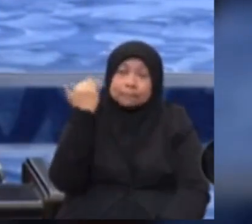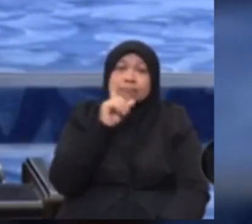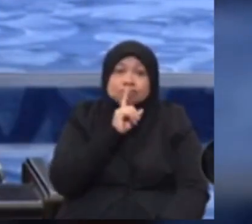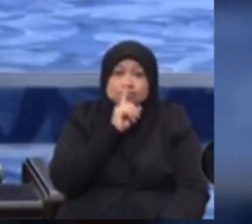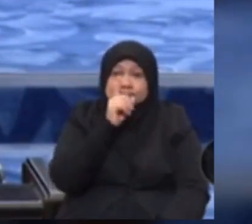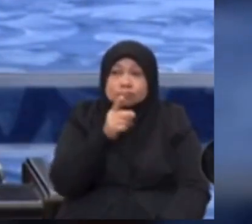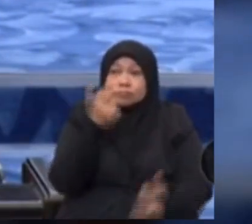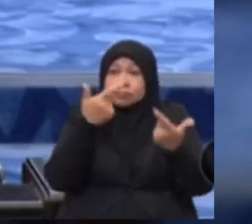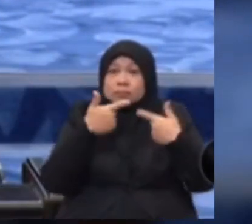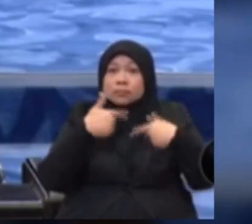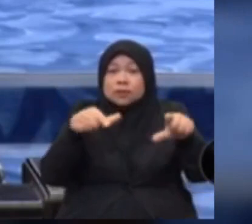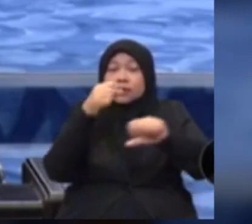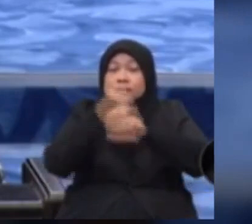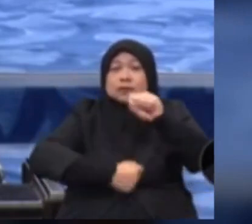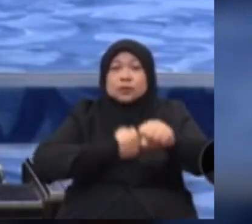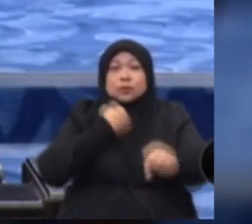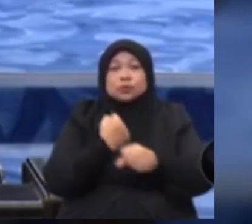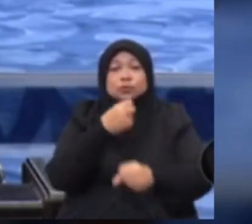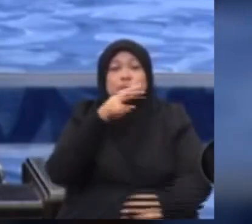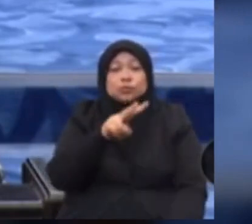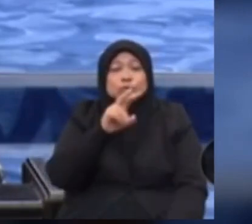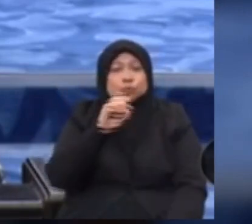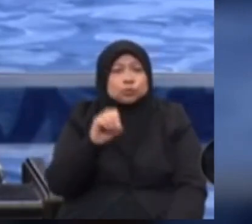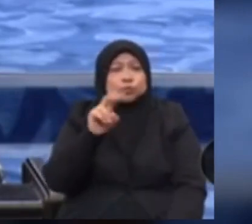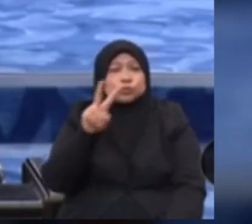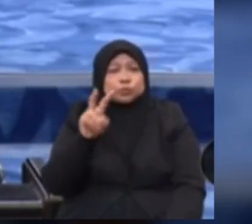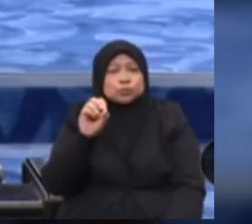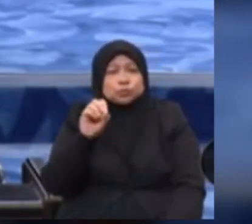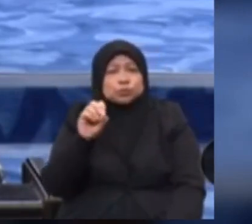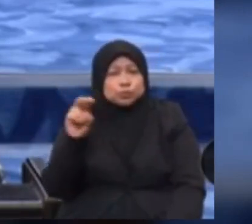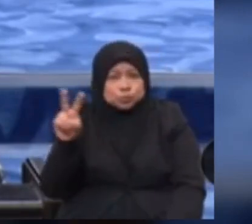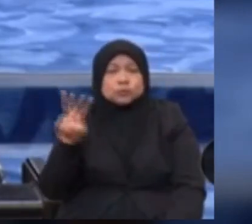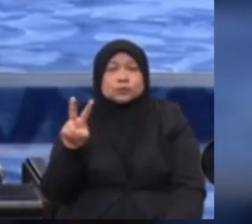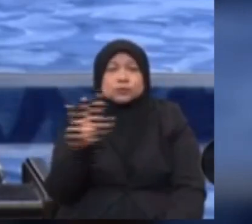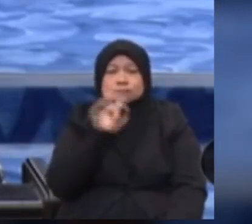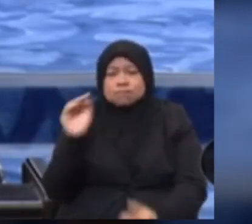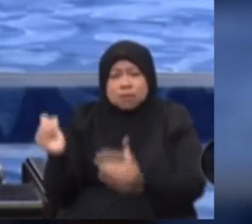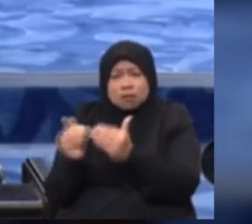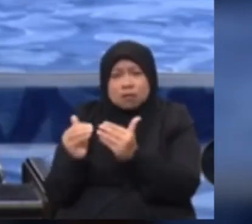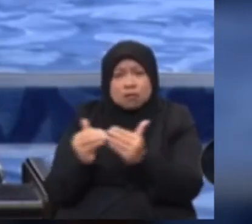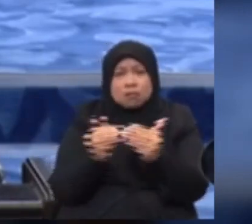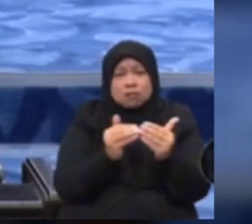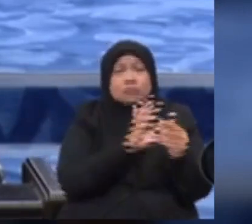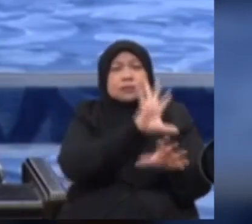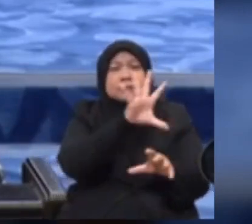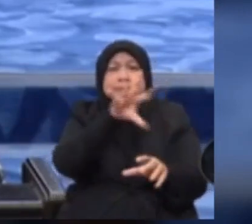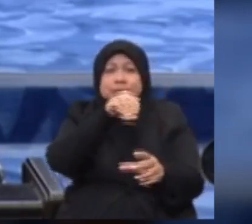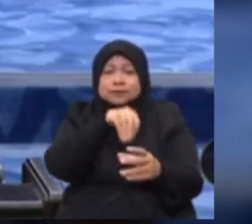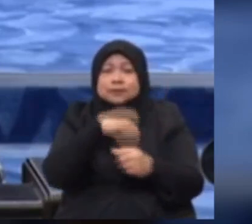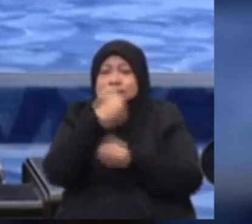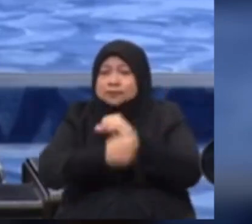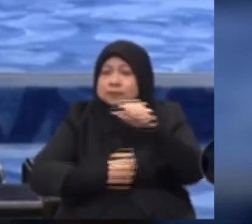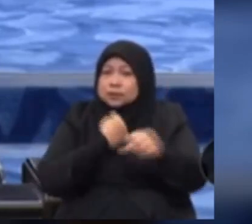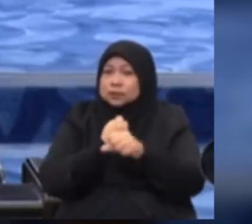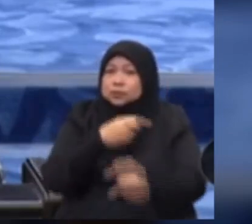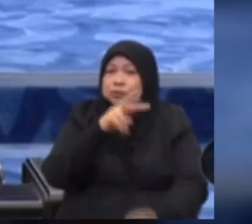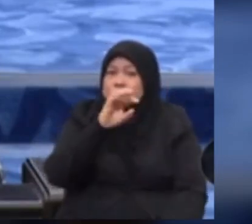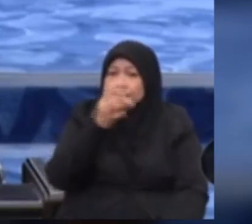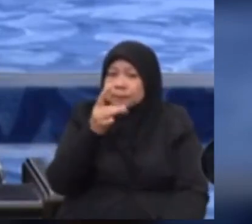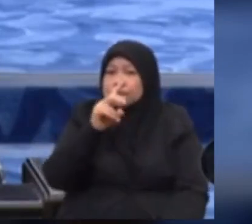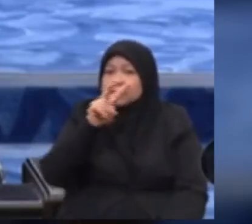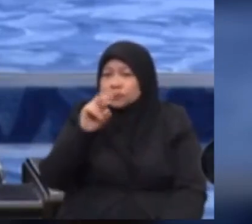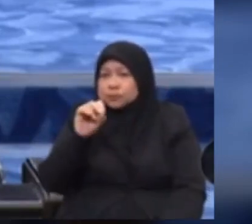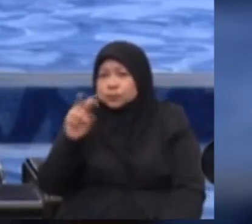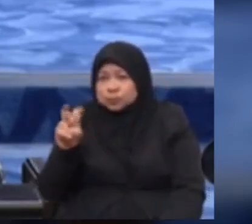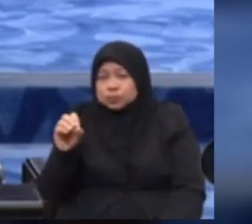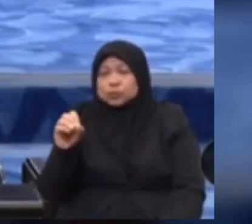yang diizinkan sejak tahun 2002, maknanya berterusan termasuk dalam tahun 2018, 19,